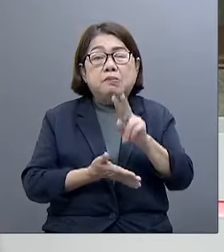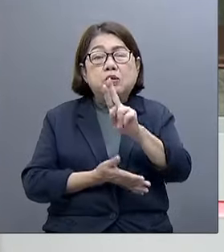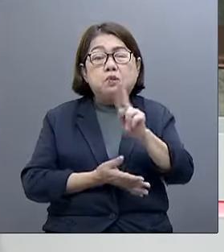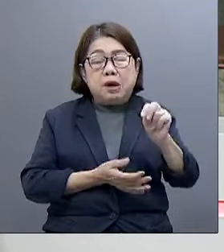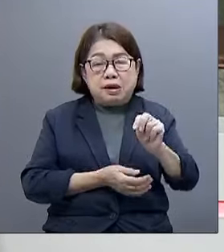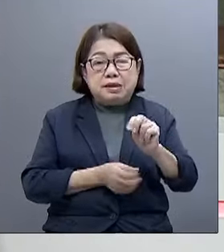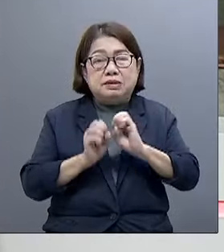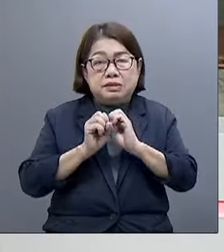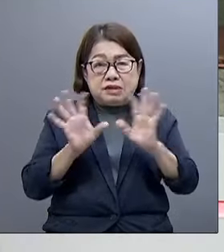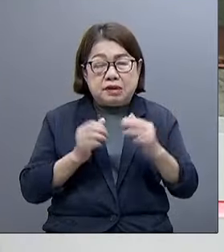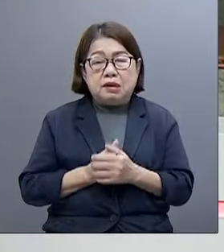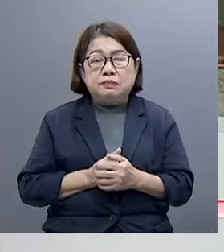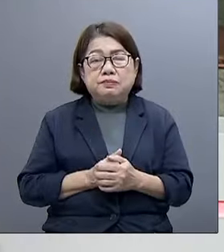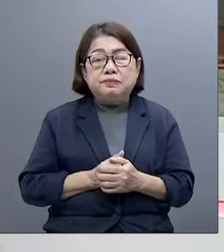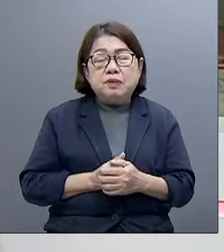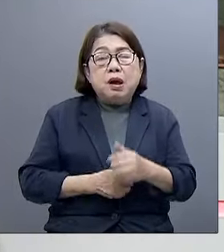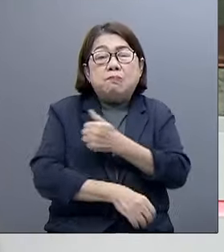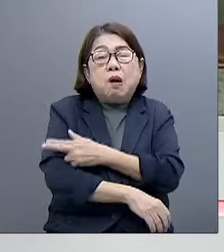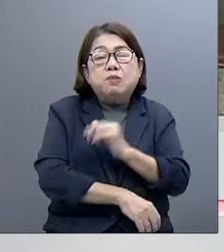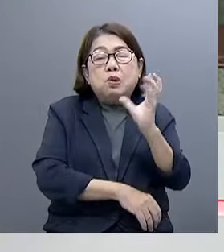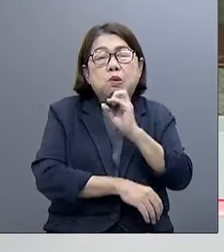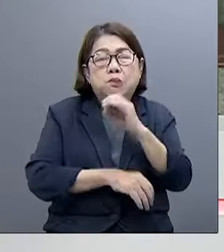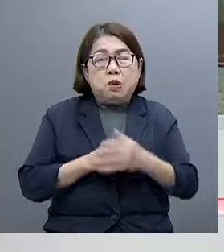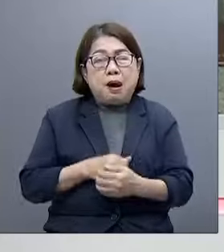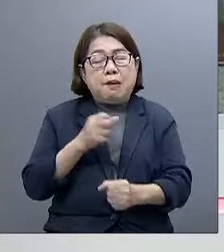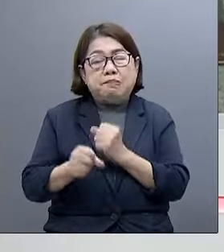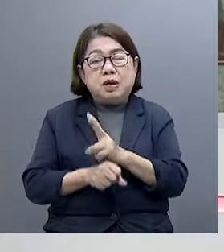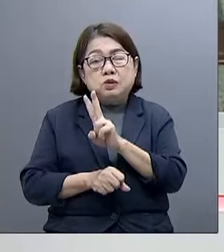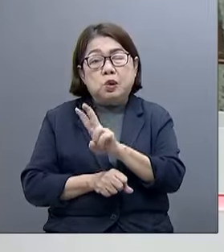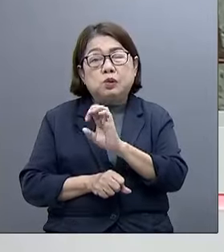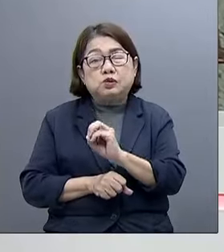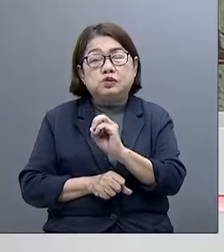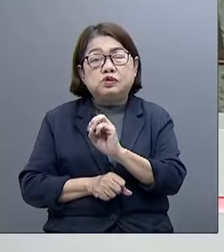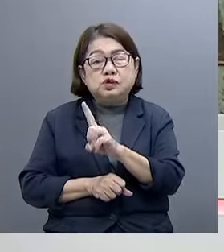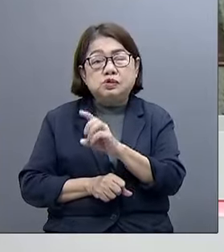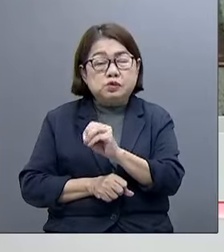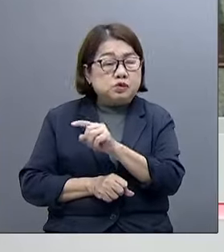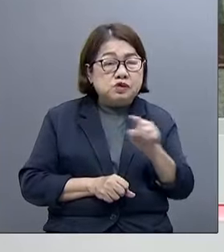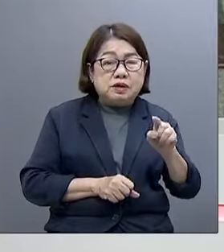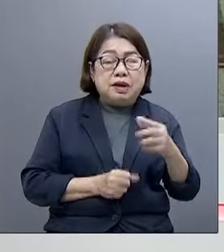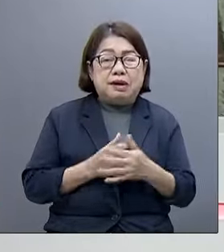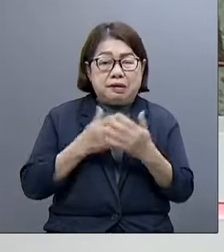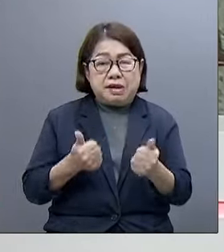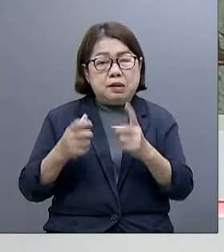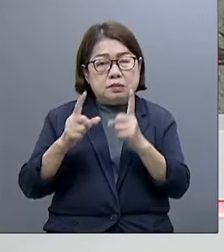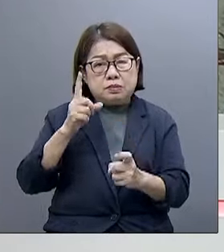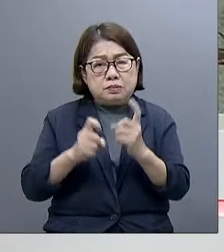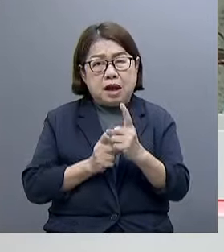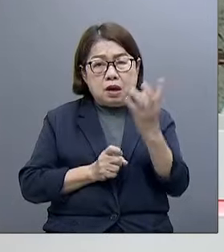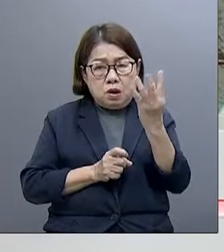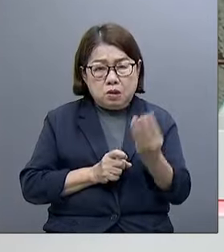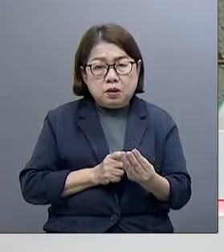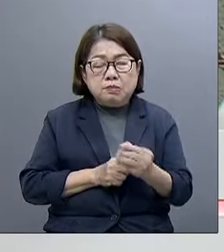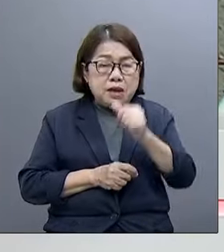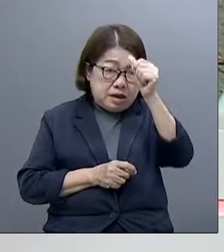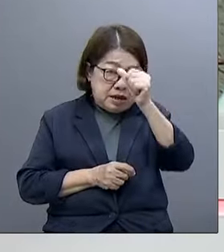าชี้นะคะว่าในช่วงระหว่างปี2010ถึงปี2021หลายประเทศค่ะมีอัตราการเสียชีวิตจากอุบัติเหตุทางถนนลดลงเช่นในอินเดีย